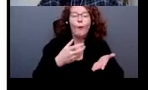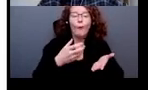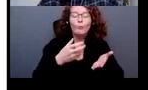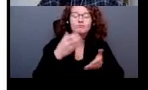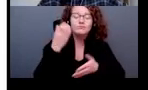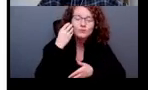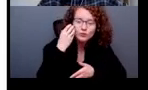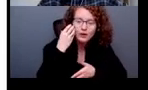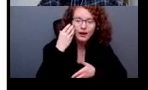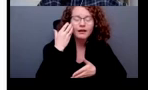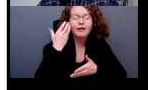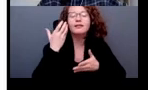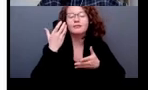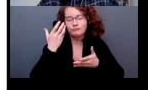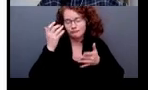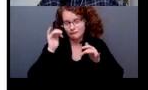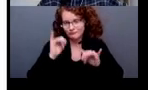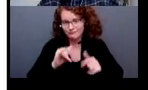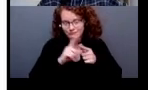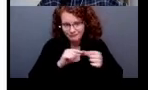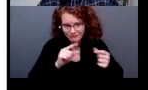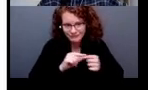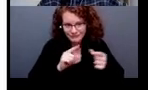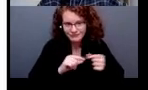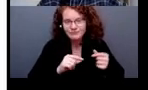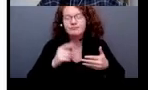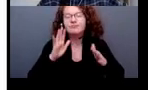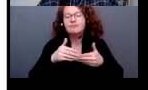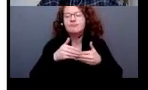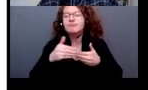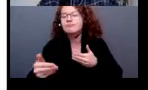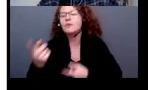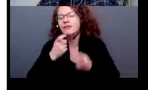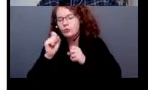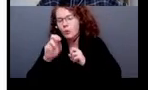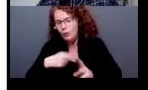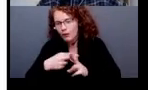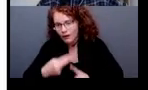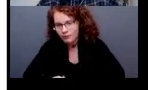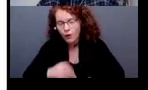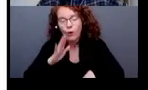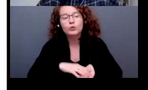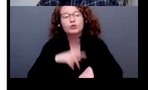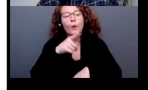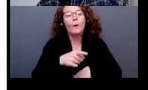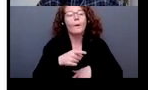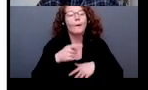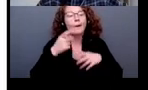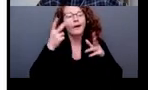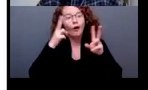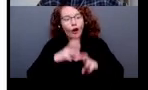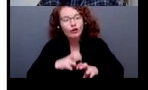aura l'occasion d'en reparler après, mais sur le côté recherche-création, ce que vous avez là, donc il y a